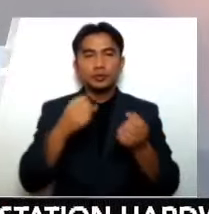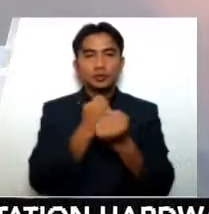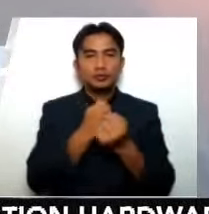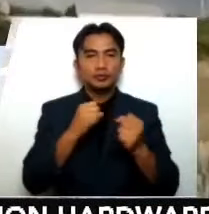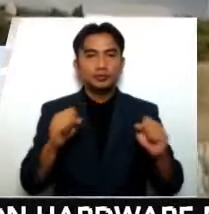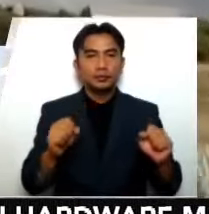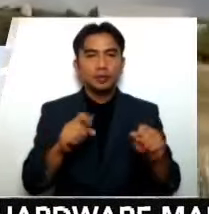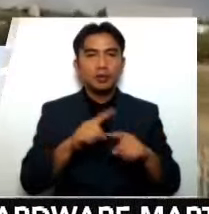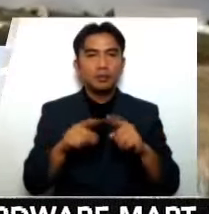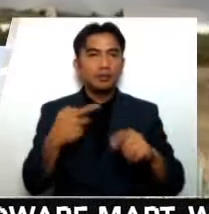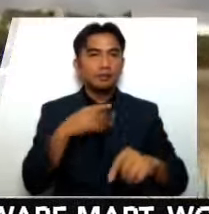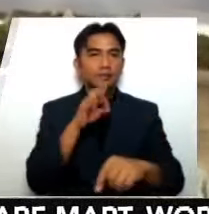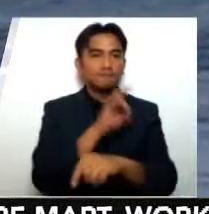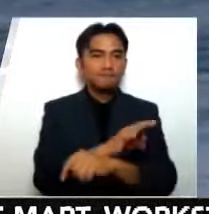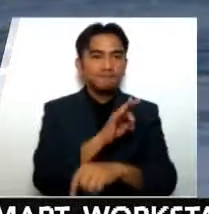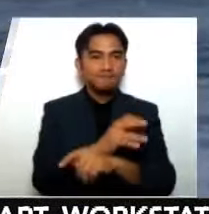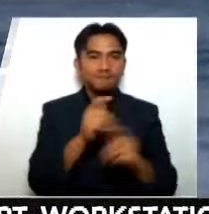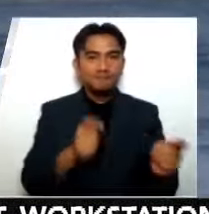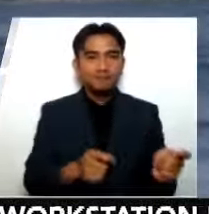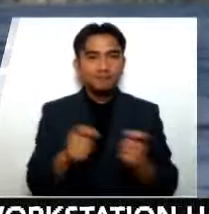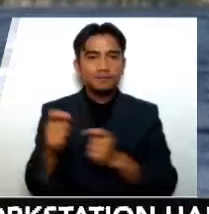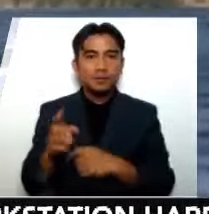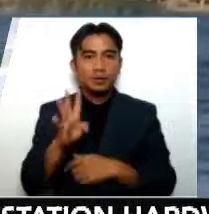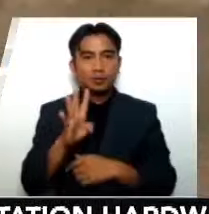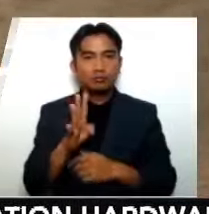mahigit 4,000 tao.